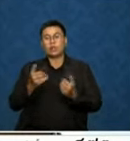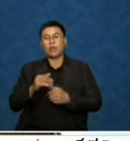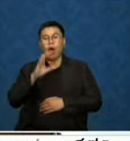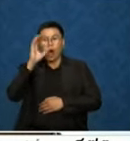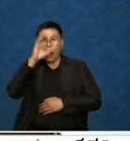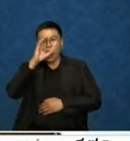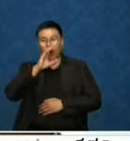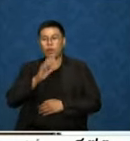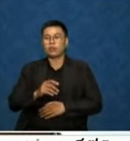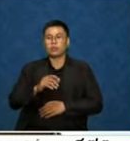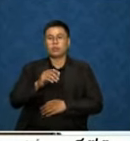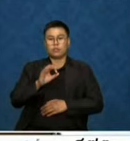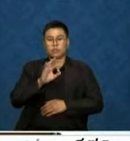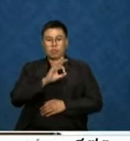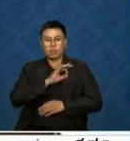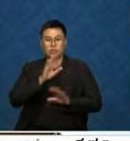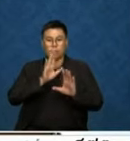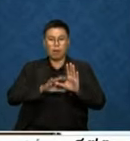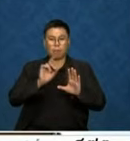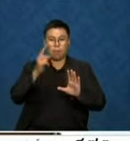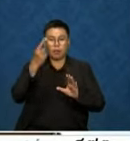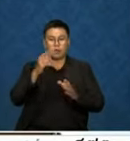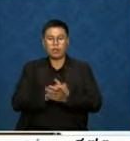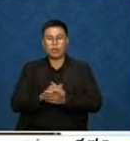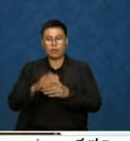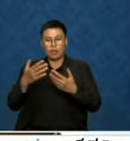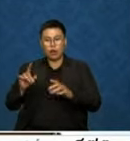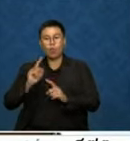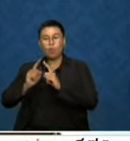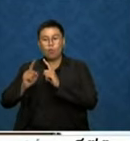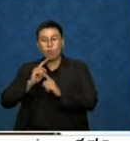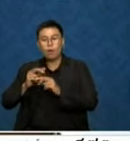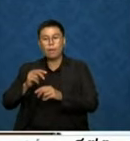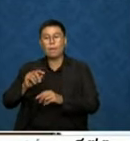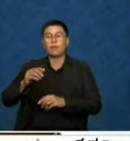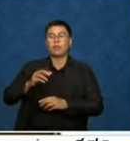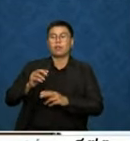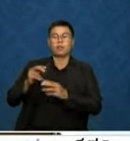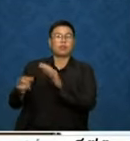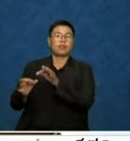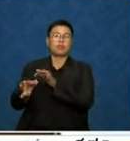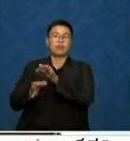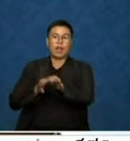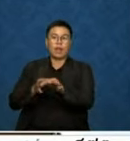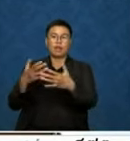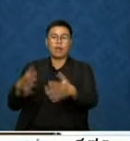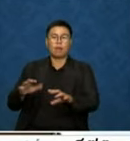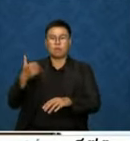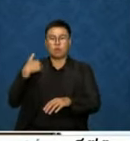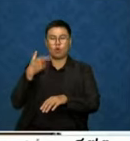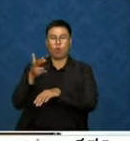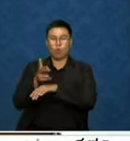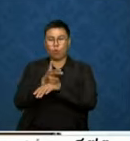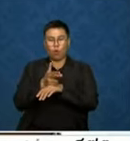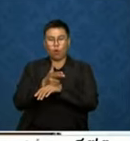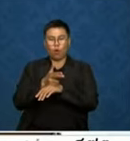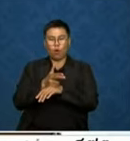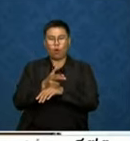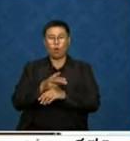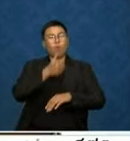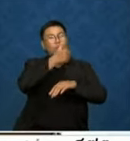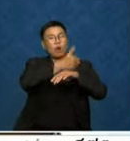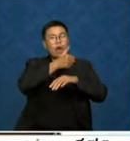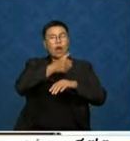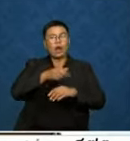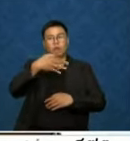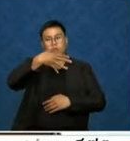กเขาแล้วพวกเขาก็จะไปสปอนเซอร์กันเอาเองนะฮะนอกจากนั้นแล้วเขาก็ยังส่งคลิปของบรรดาบอสต่างๆม